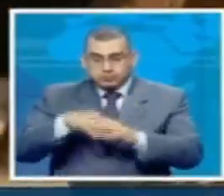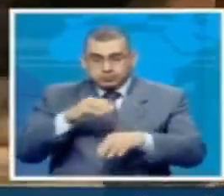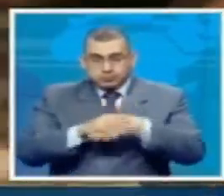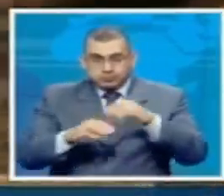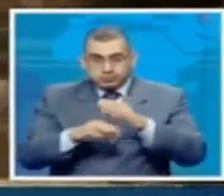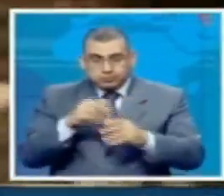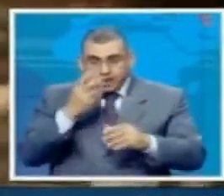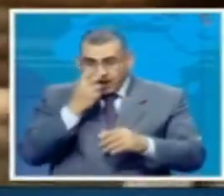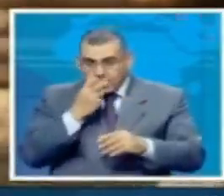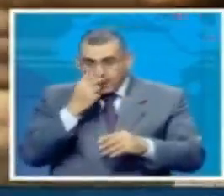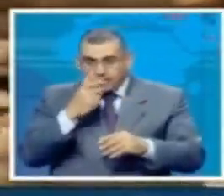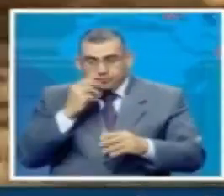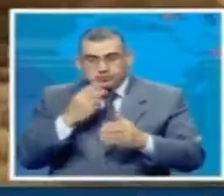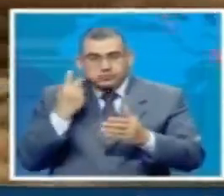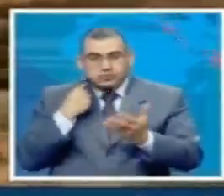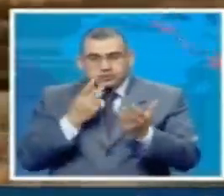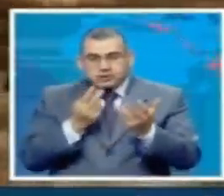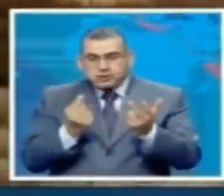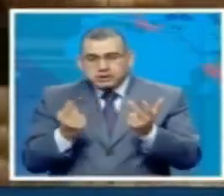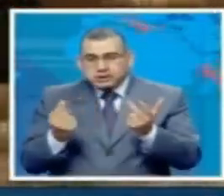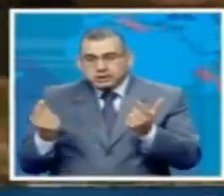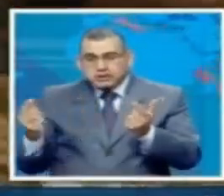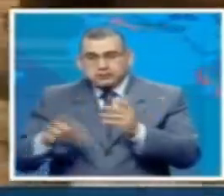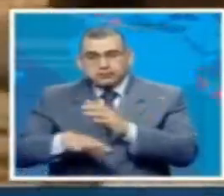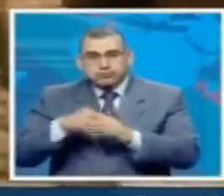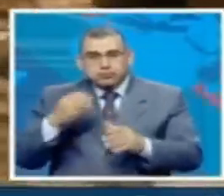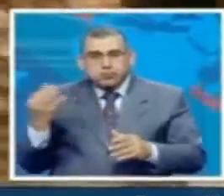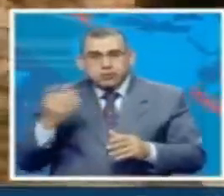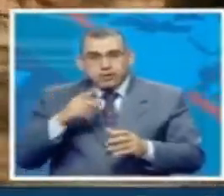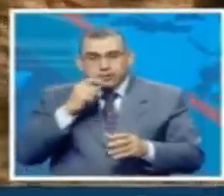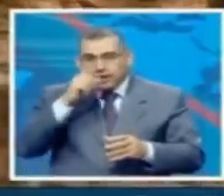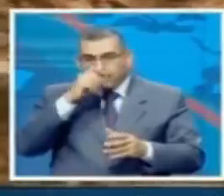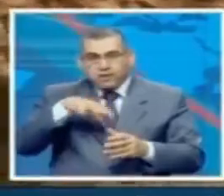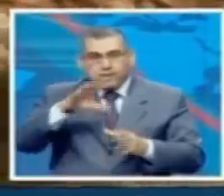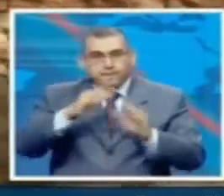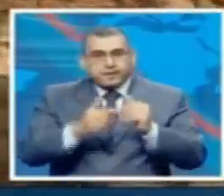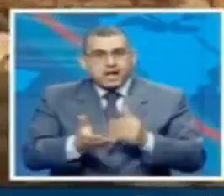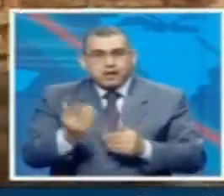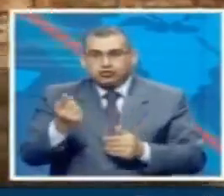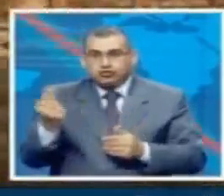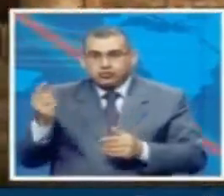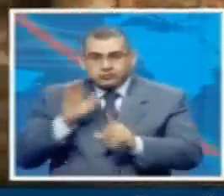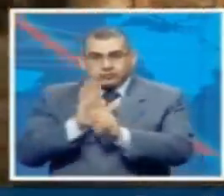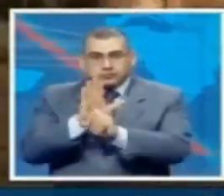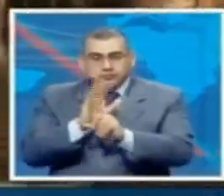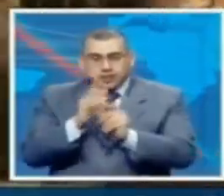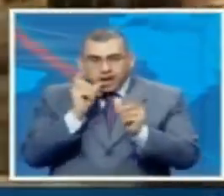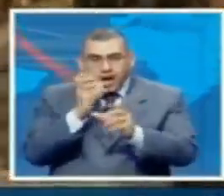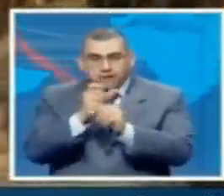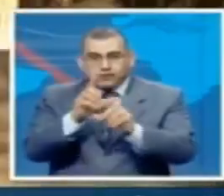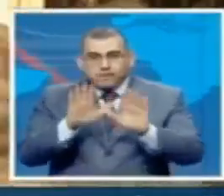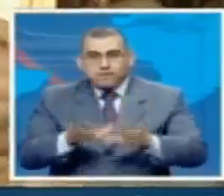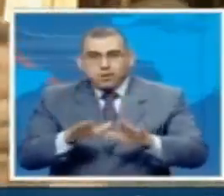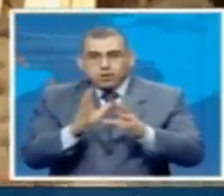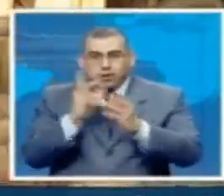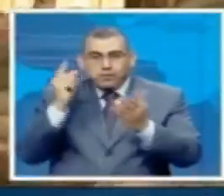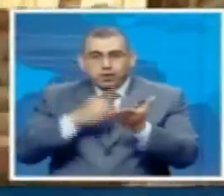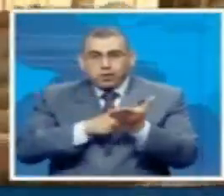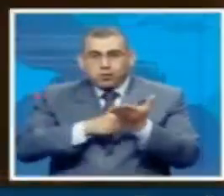تراثيه تتعدد انواعها التي تتميز بها القرى المصريه دعمها يحافظ عليها من الانتثار